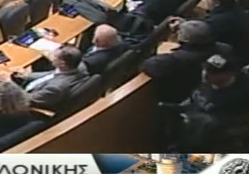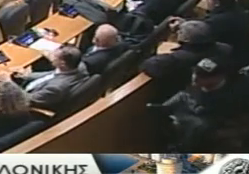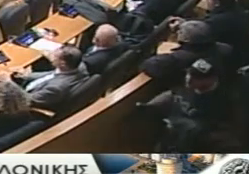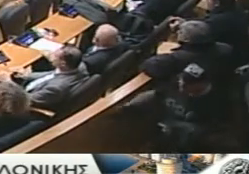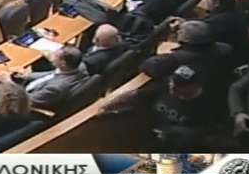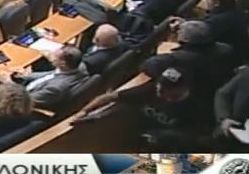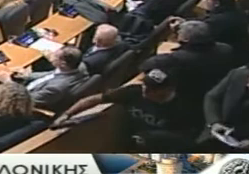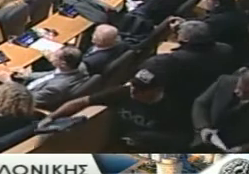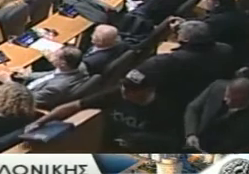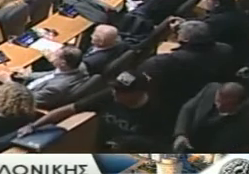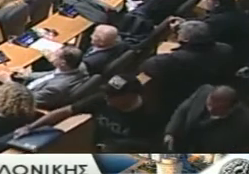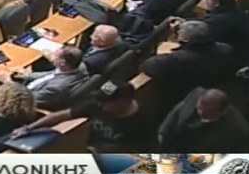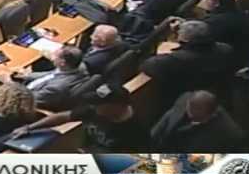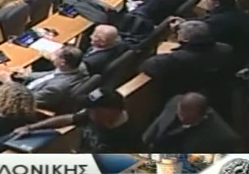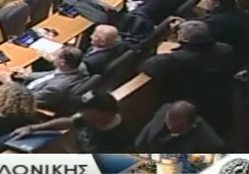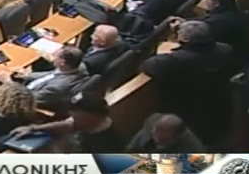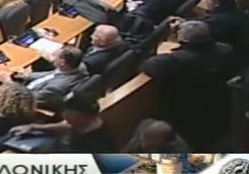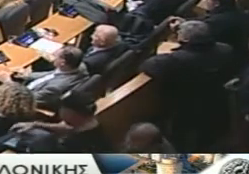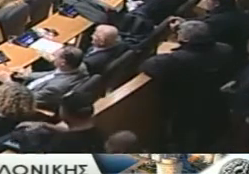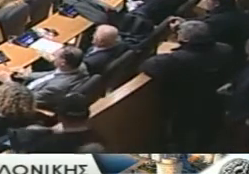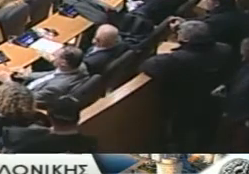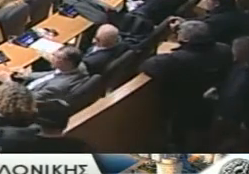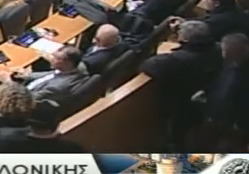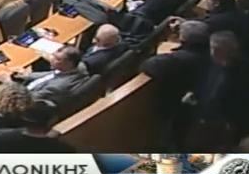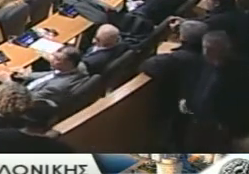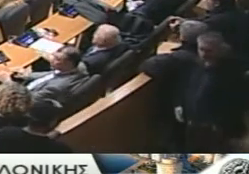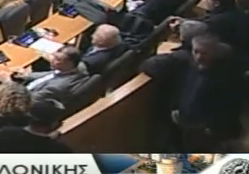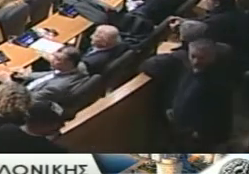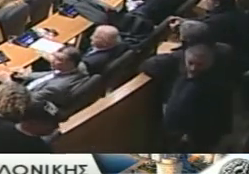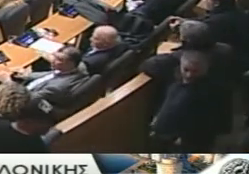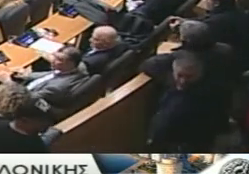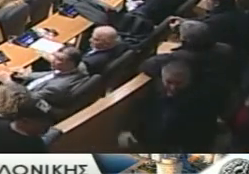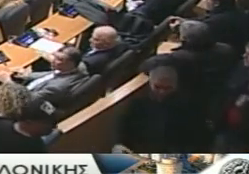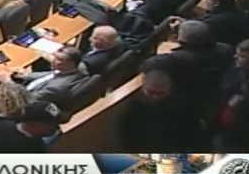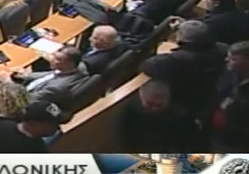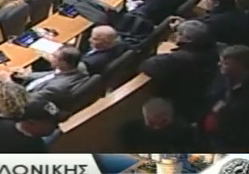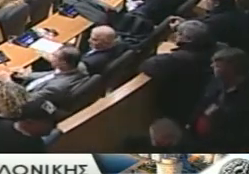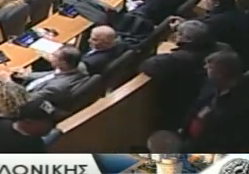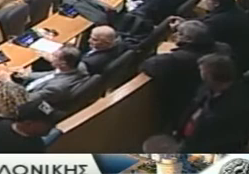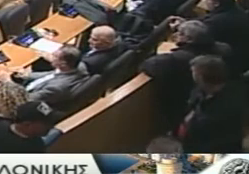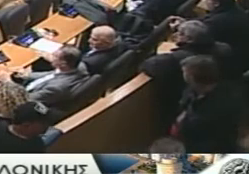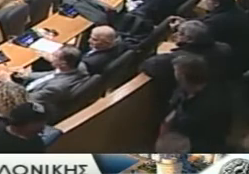Το είπα στην αρχή, είναι από το όραμα δημιουργίας εργαζομένων του ΑΣΤ, σωματείο.